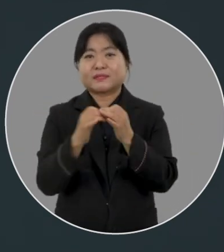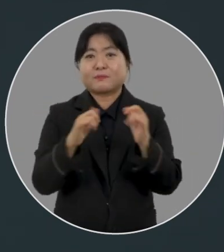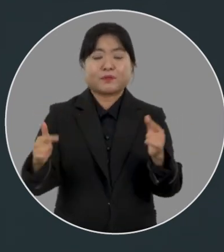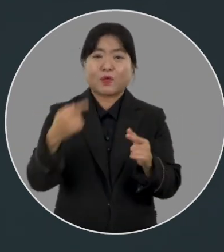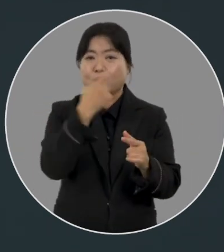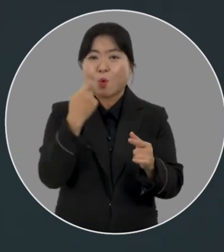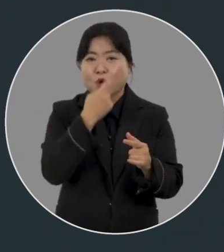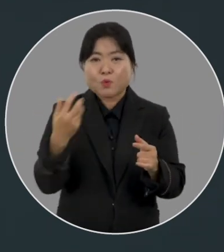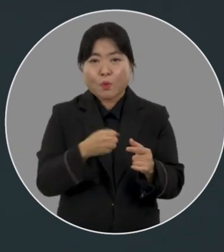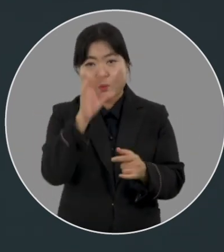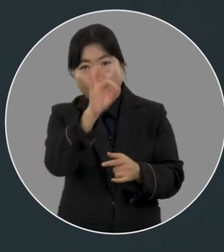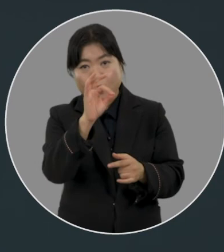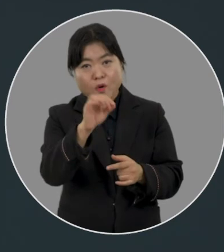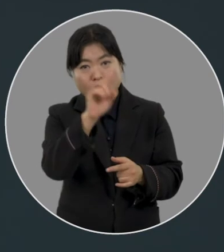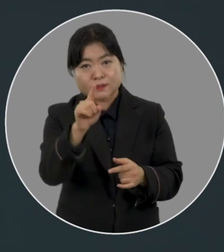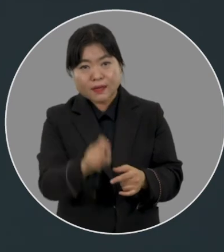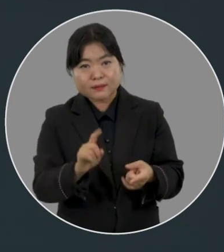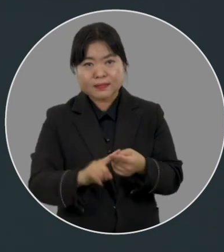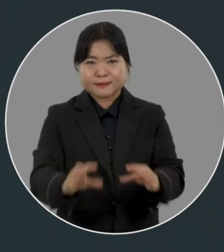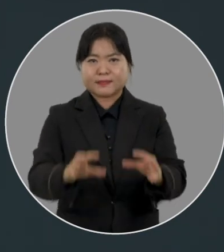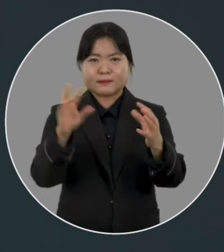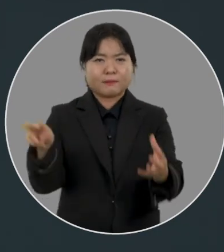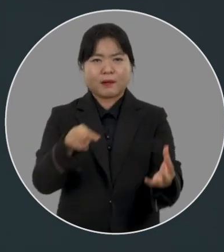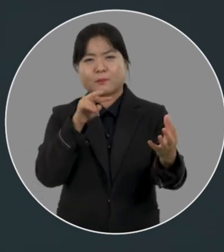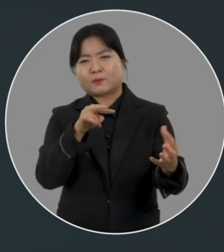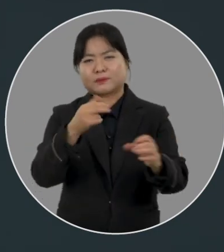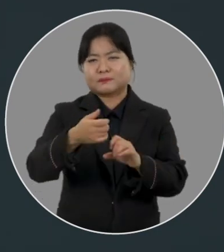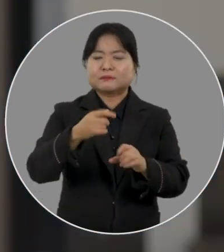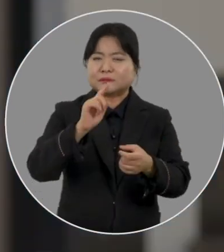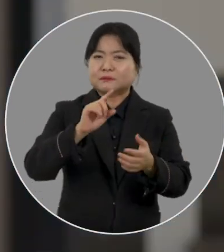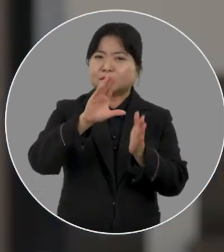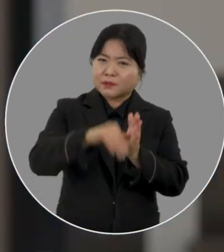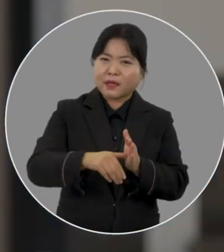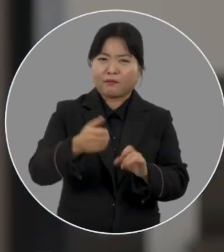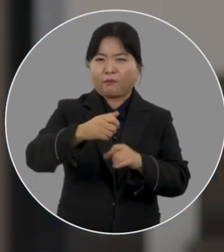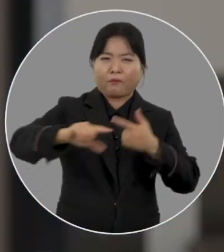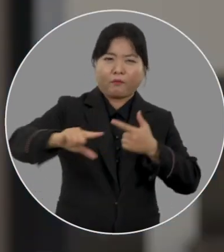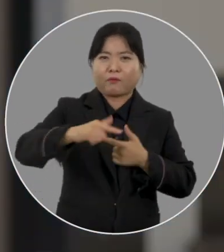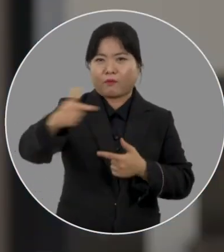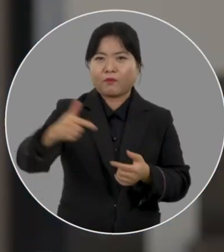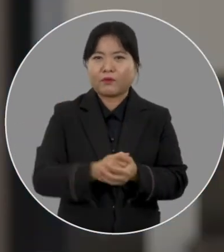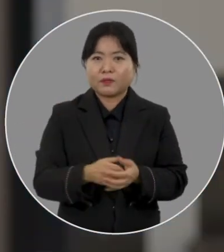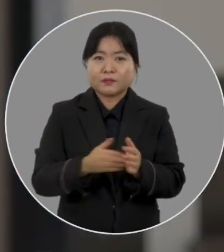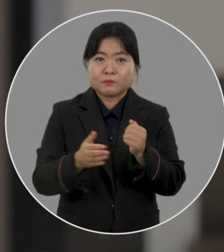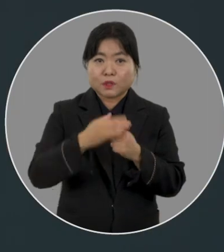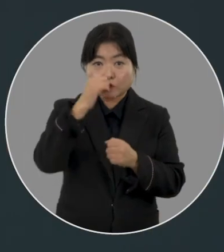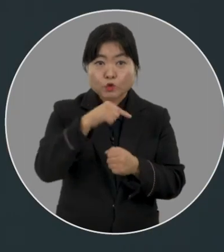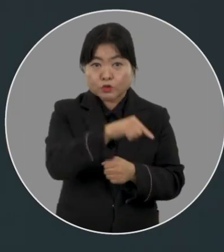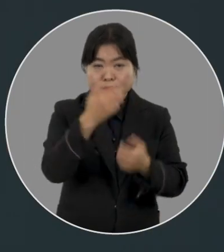사람들의 논리로 볼 건가, 이것은 세상을 바라보는 어마어마한 차이가 있는 겁니다. 그래서 결국